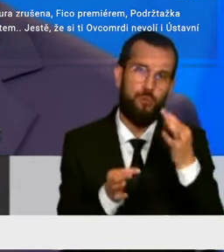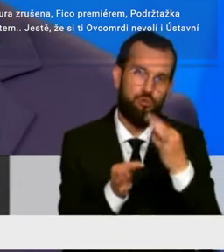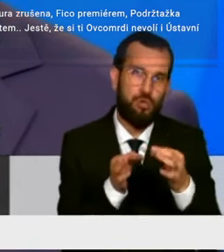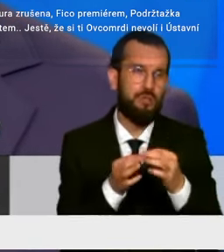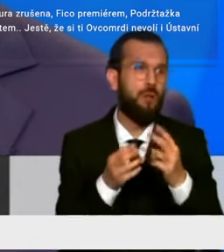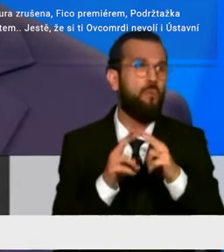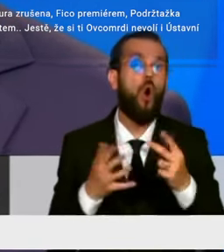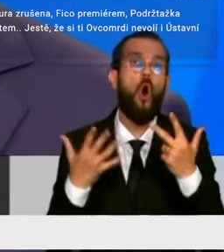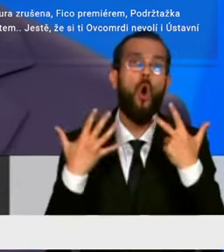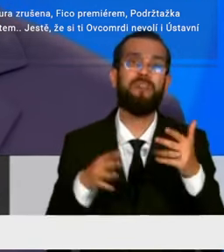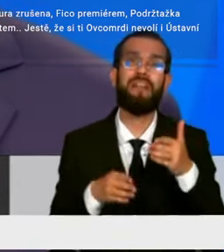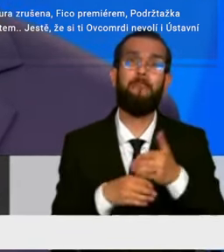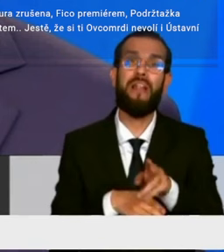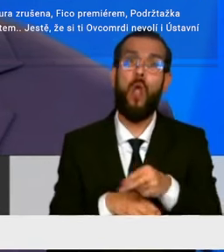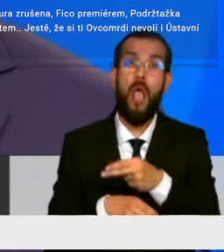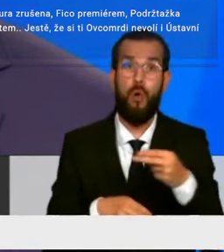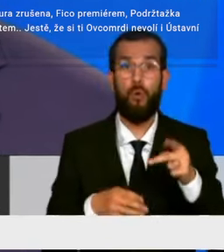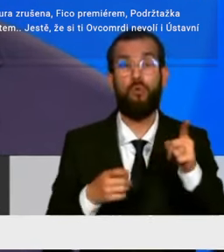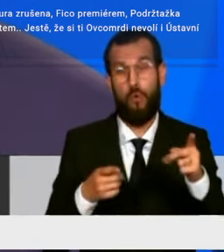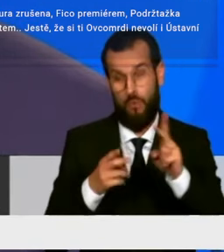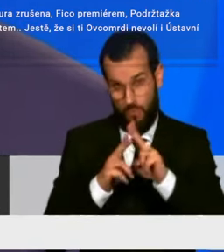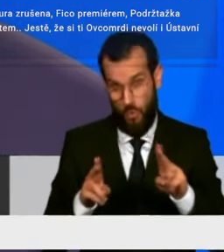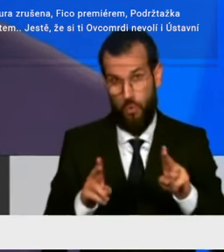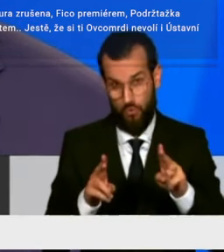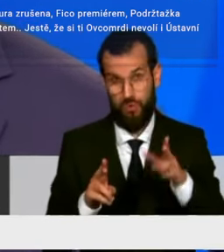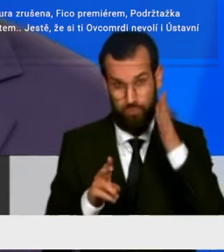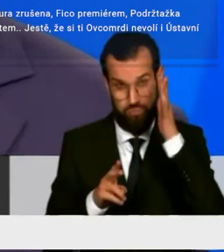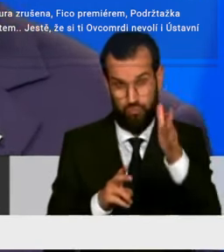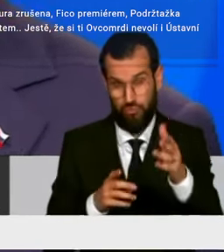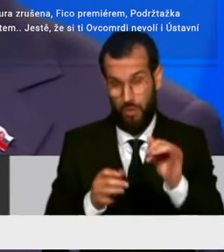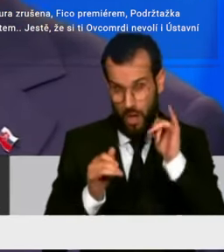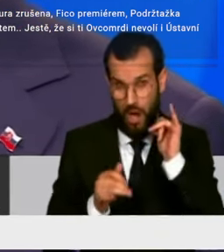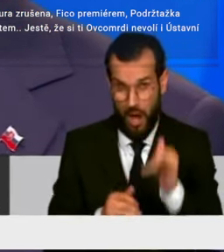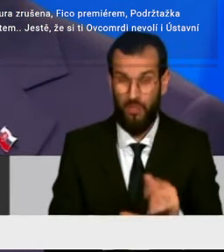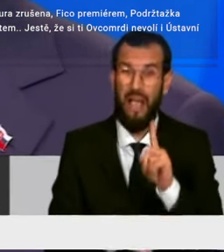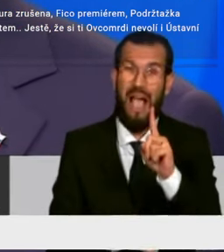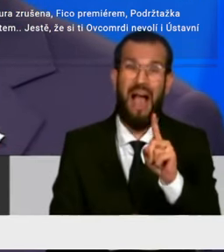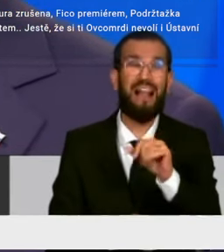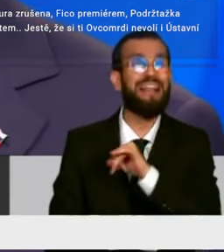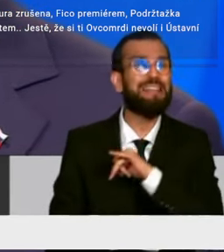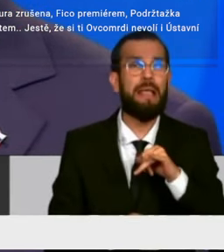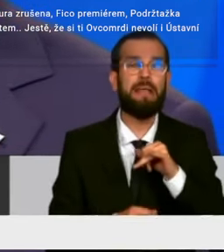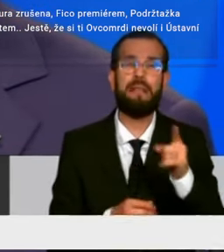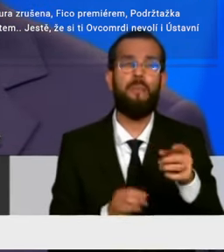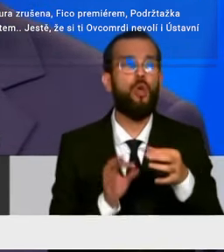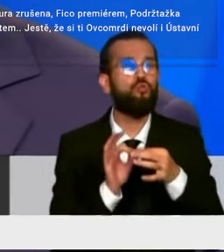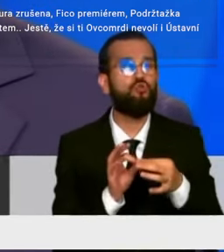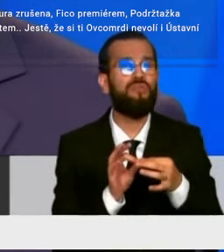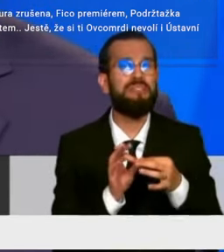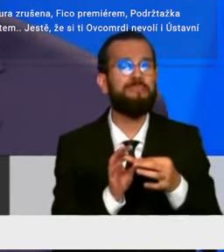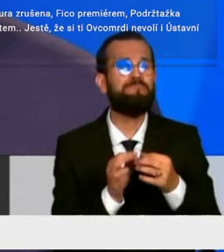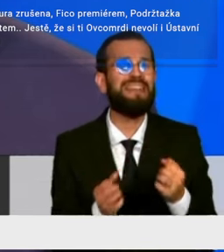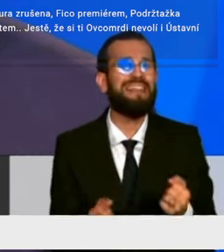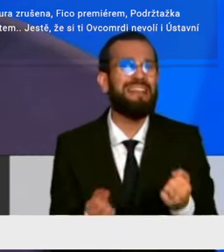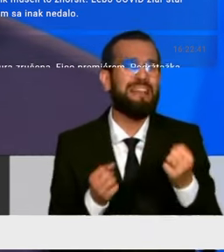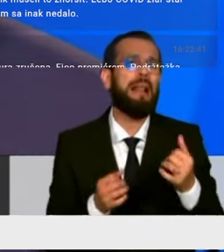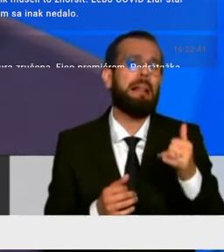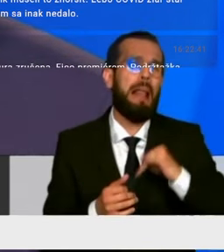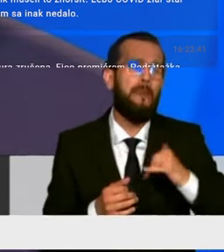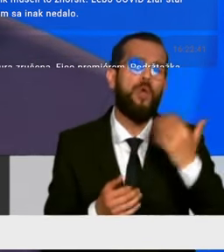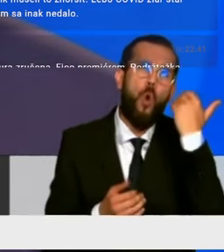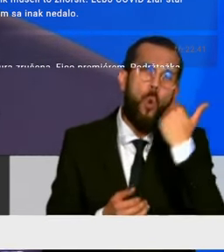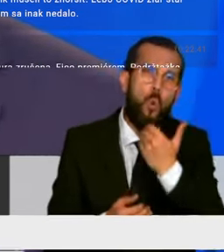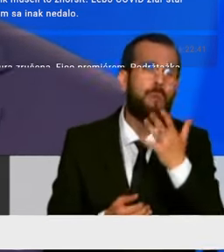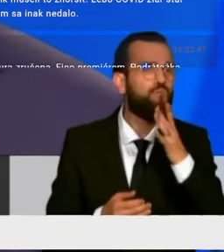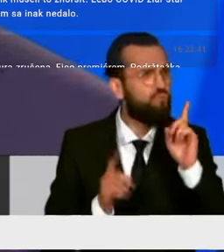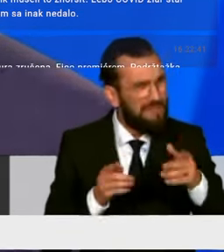800 miliónov eur a to môže byť veľký balík budúcej konsolidácie ale aby sa to nedotklo Tých najzraniteľnejších tam musí silný štát dokázať